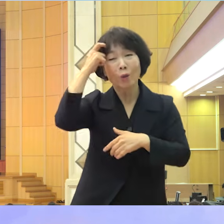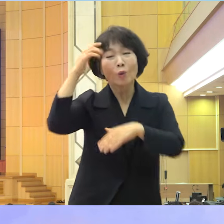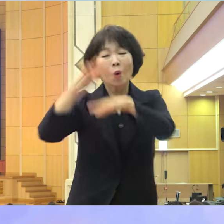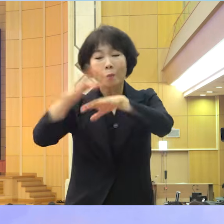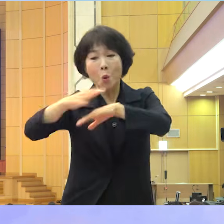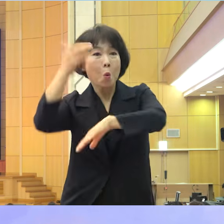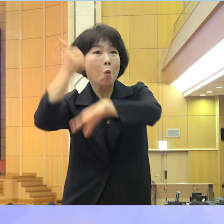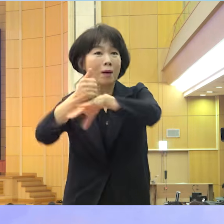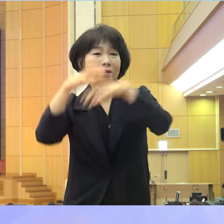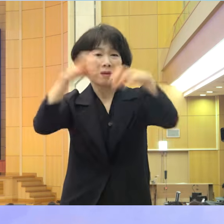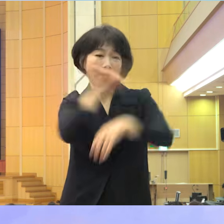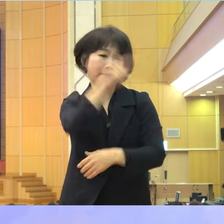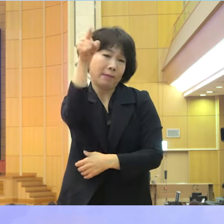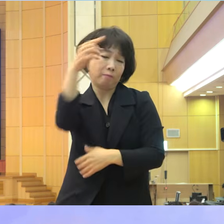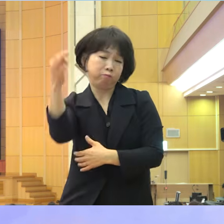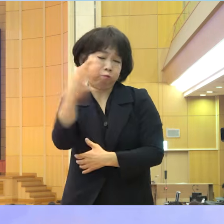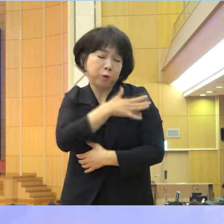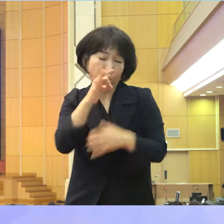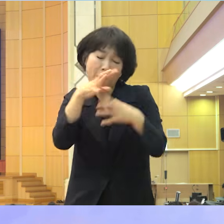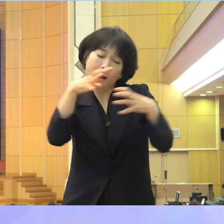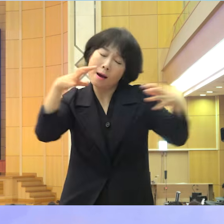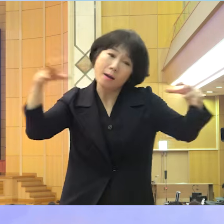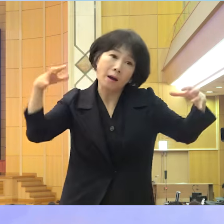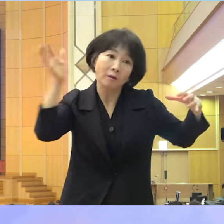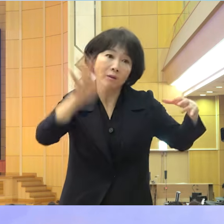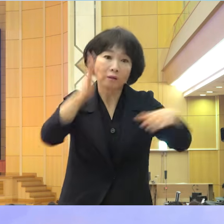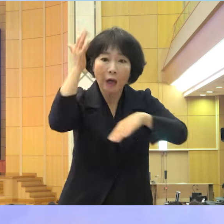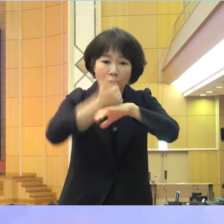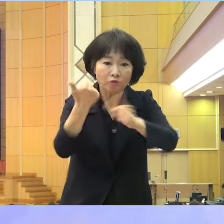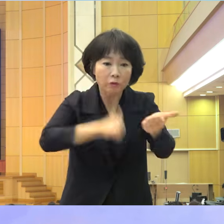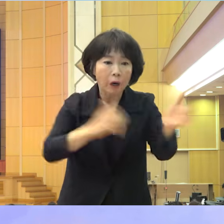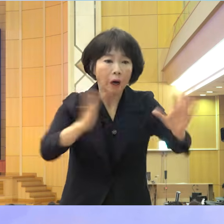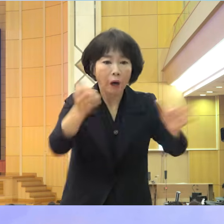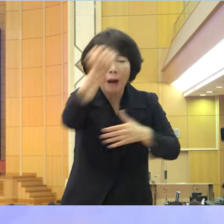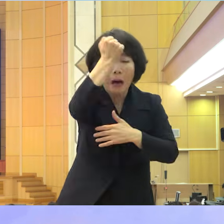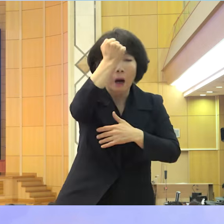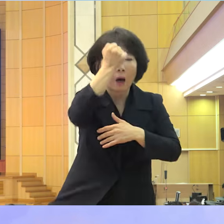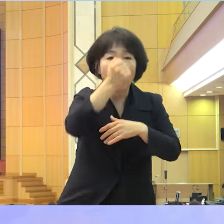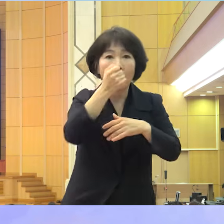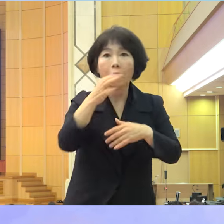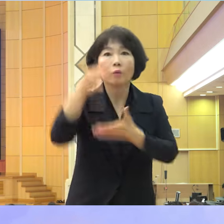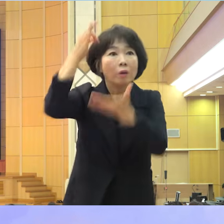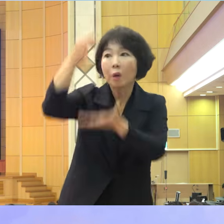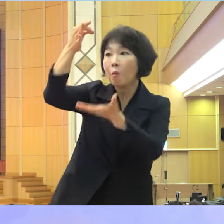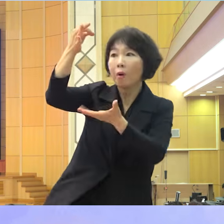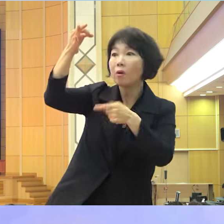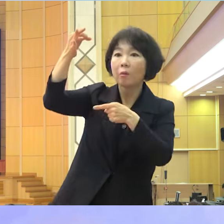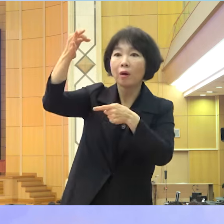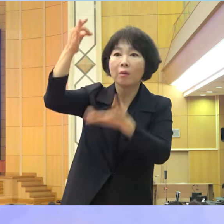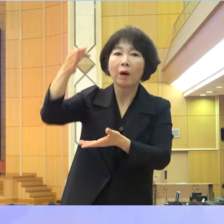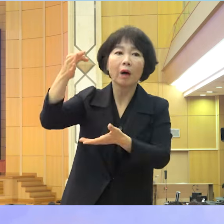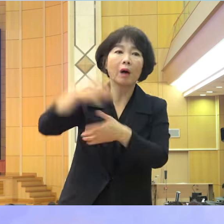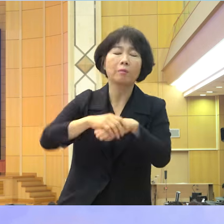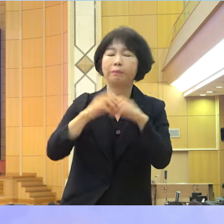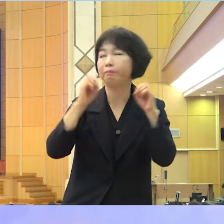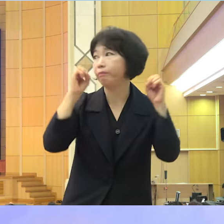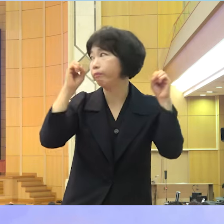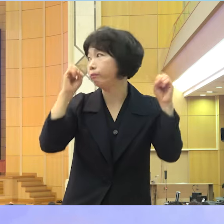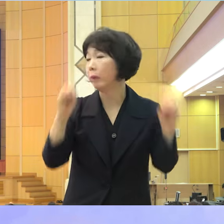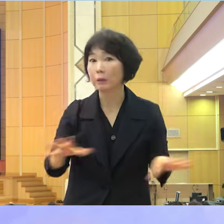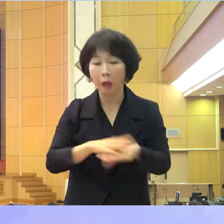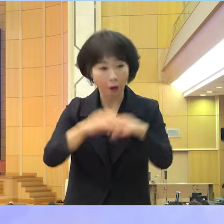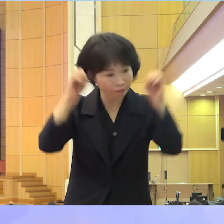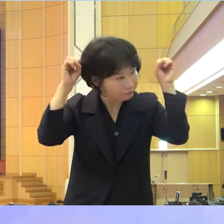없잖아. 그래도 죽을 때 되면 뭐라고 그랬어요? 헛되고 헛되고 헛되고 헛되도다. 인생을